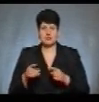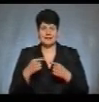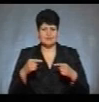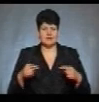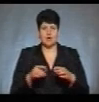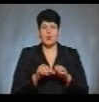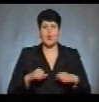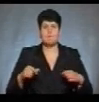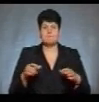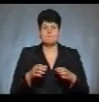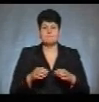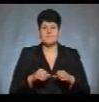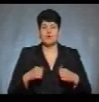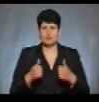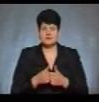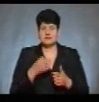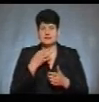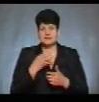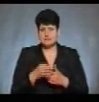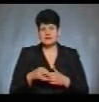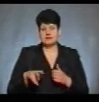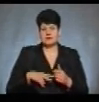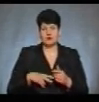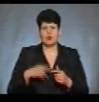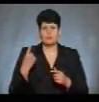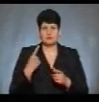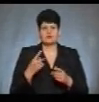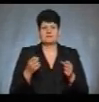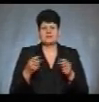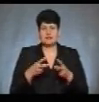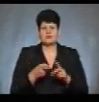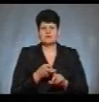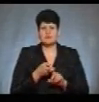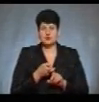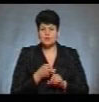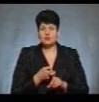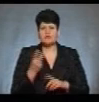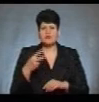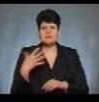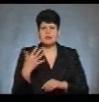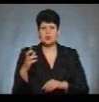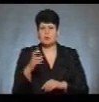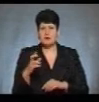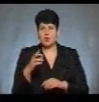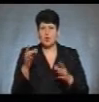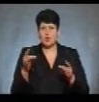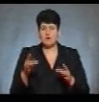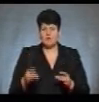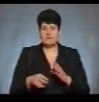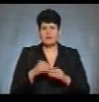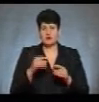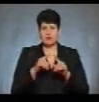повідомив виконувач обов'язків директора обласного вузла служби спеціального зв'язку Олег Погрібний, 25 березня упаковки із